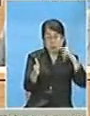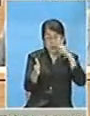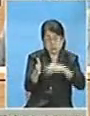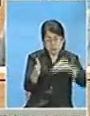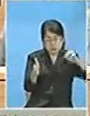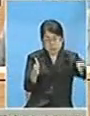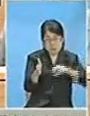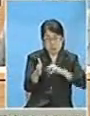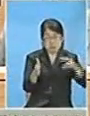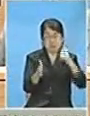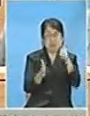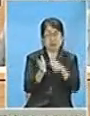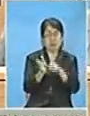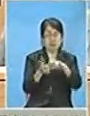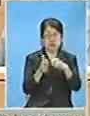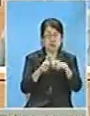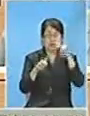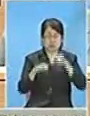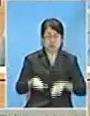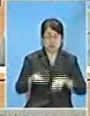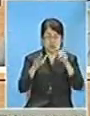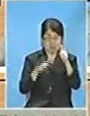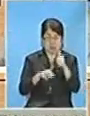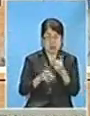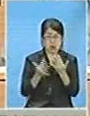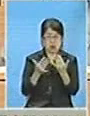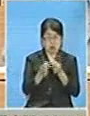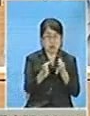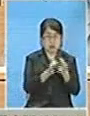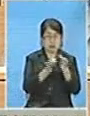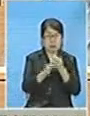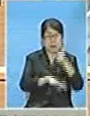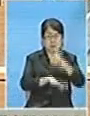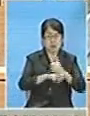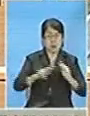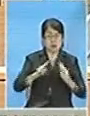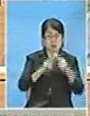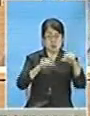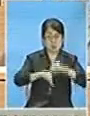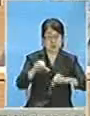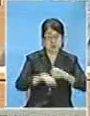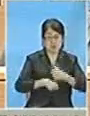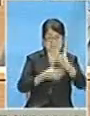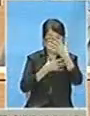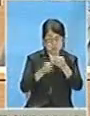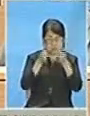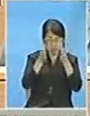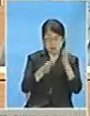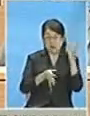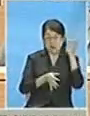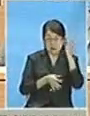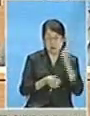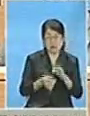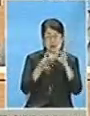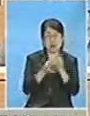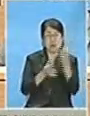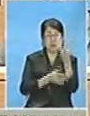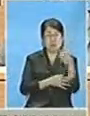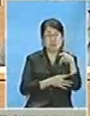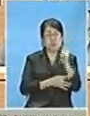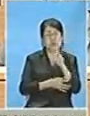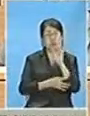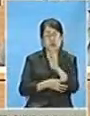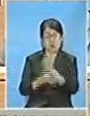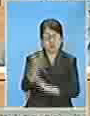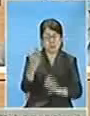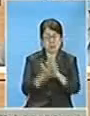ไปยังท่านรัฐมนตรีว่าการกระทรวงวิทยาศาสตร์ว่าท่านตั้งใจฟังให้ดีครับเพราะเรื่องนี้เป็นผลประโยชน์ของแผ่นดินของชาติและ